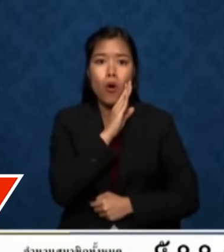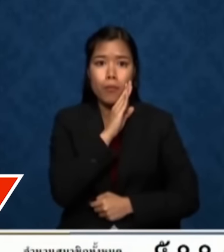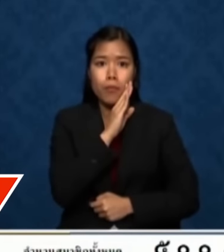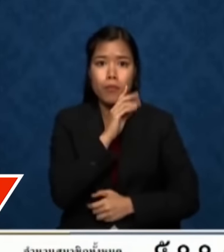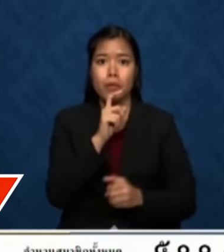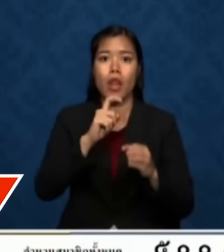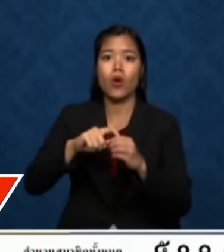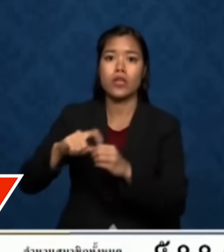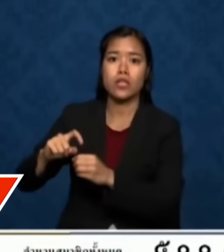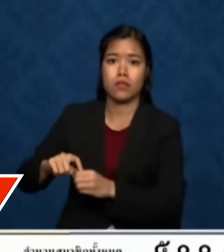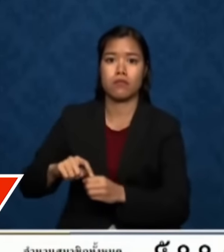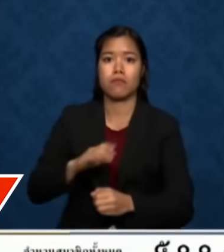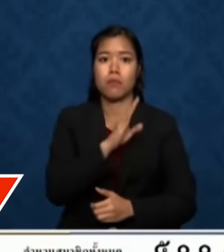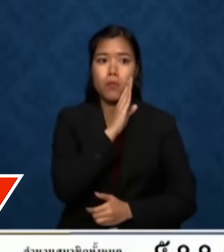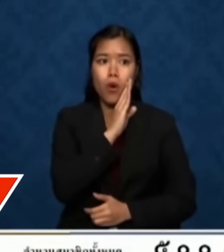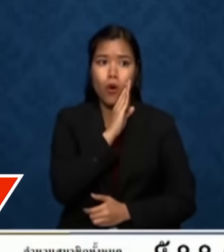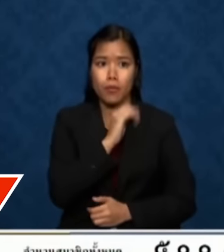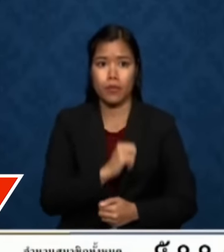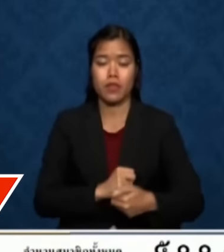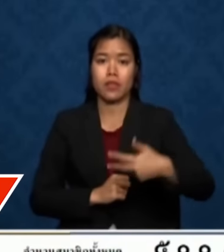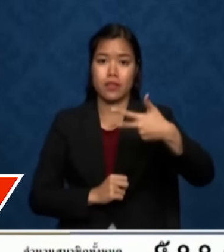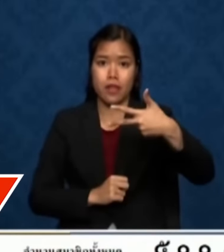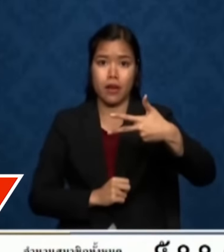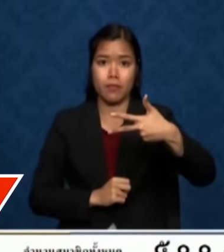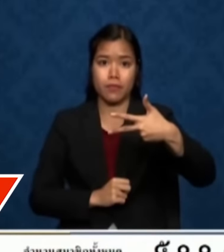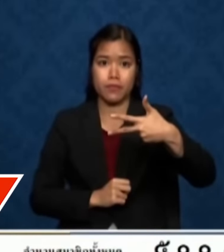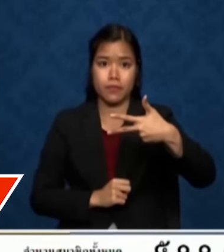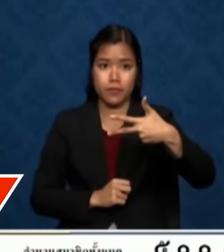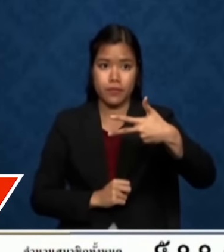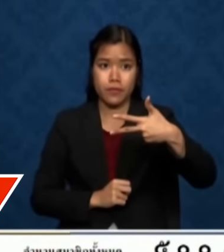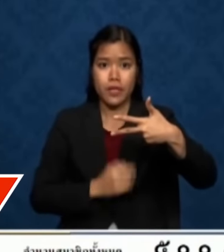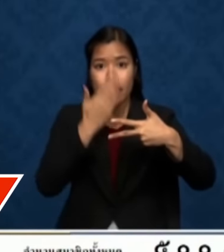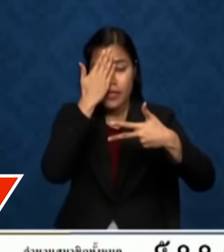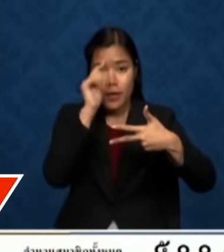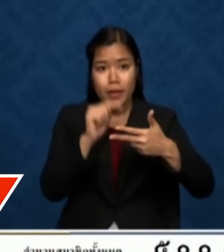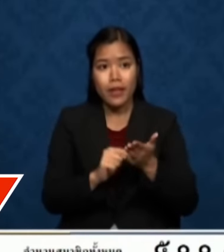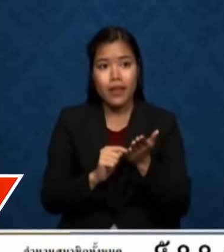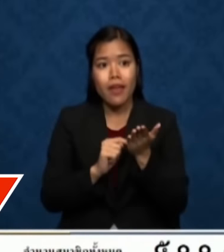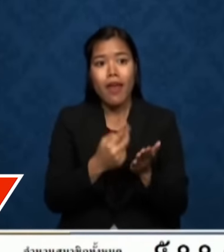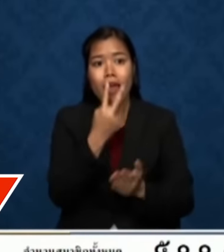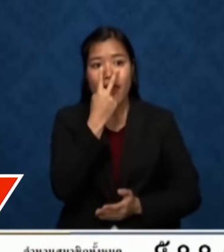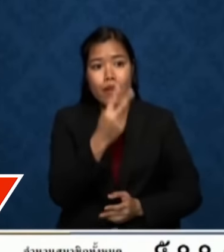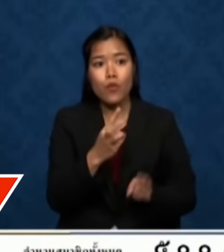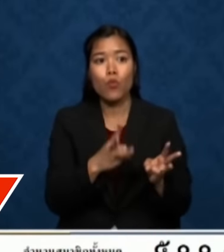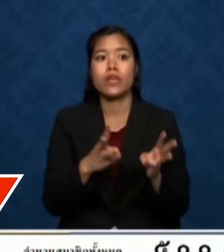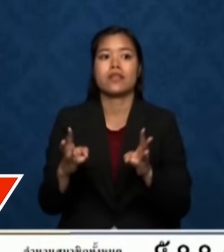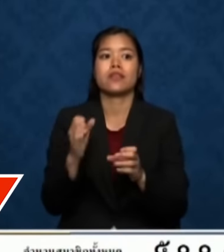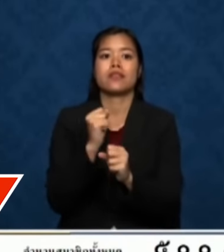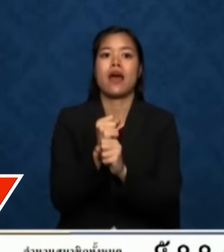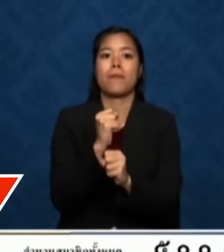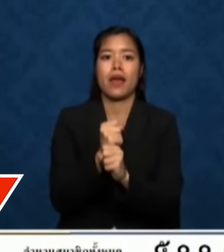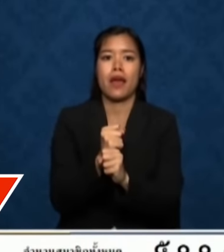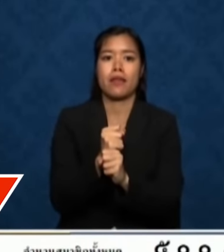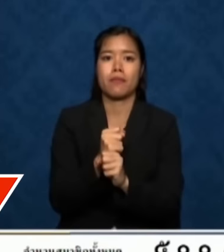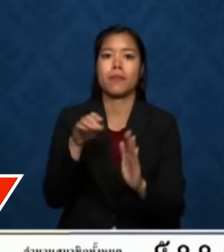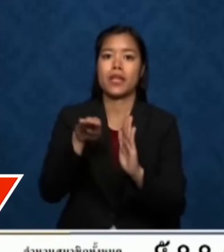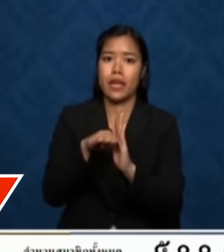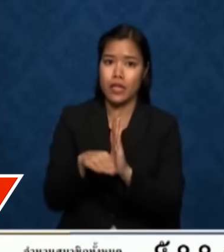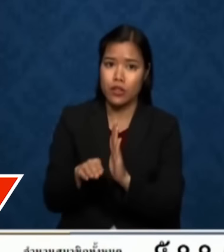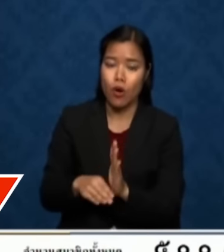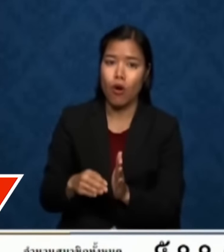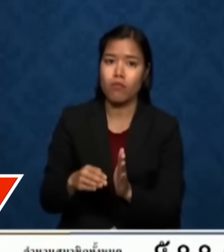แอคเคาท์3แอคเคาท์นี้ที่ฉันยกตัวอย่างมานี้นะคะเพื่อที่จะให้เห็นวิธีการทำงานอย่างเป็นแพทเทิร์นค่ะเขา